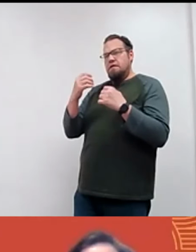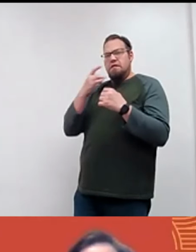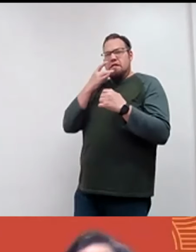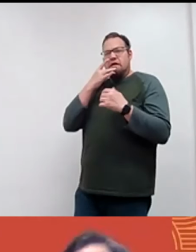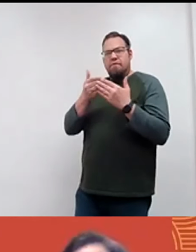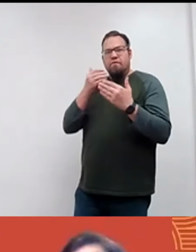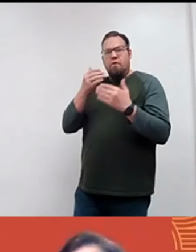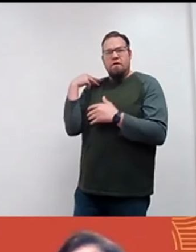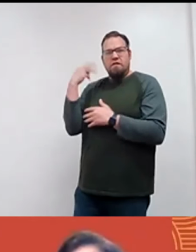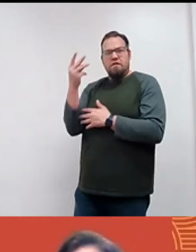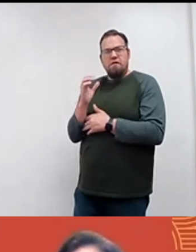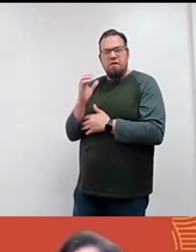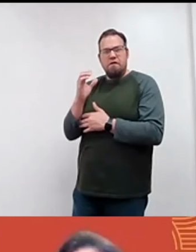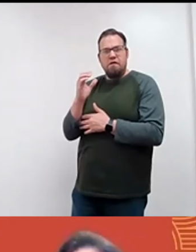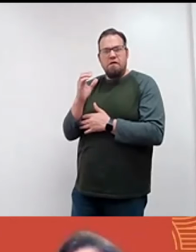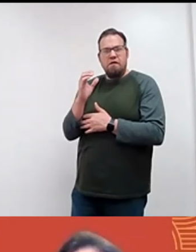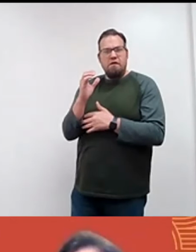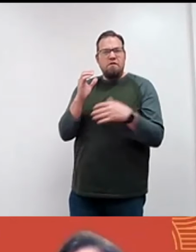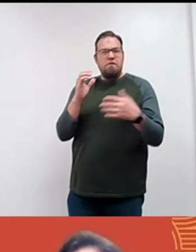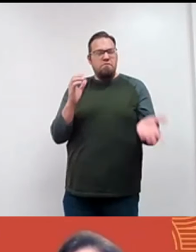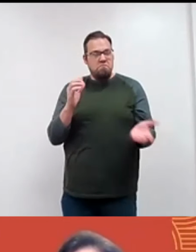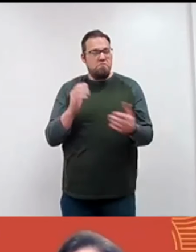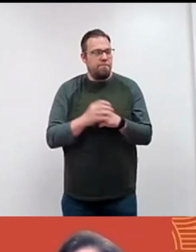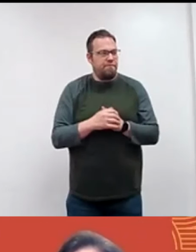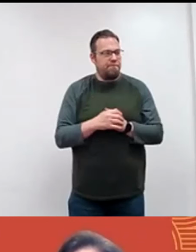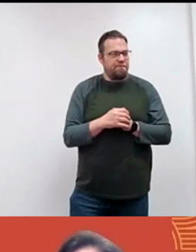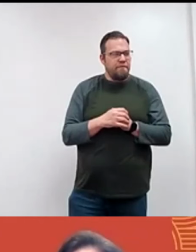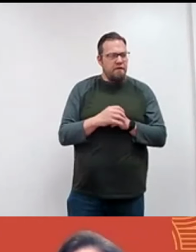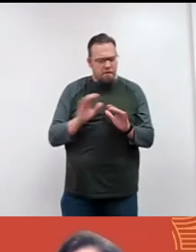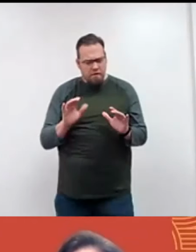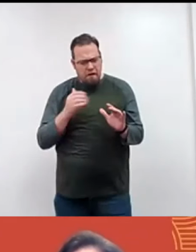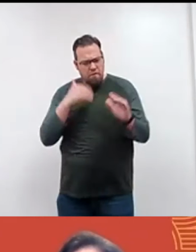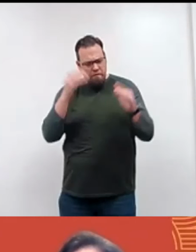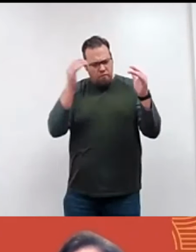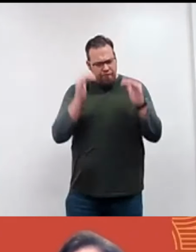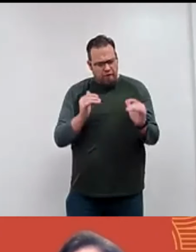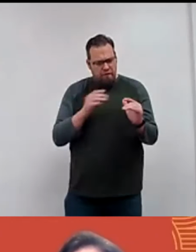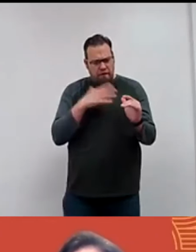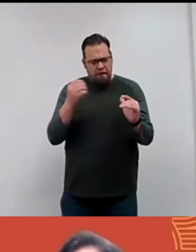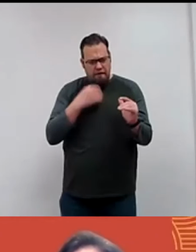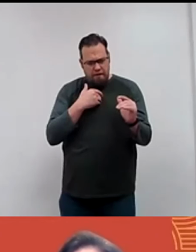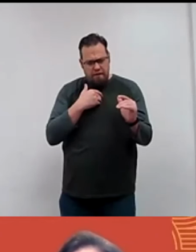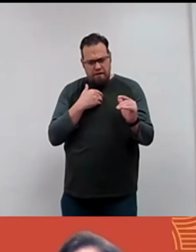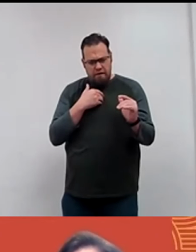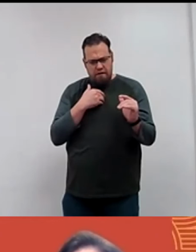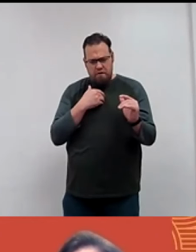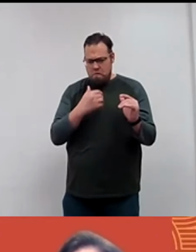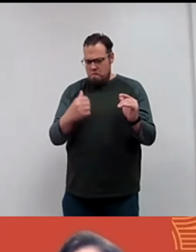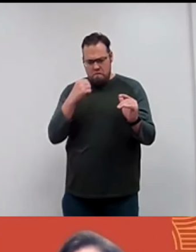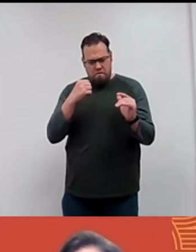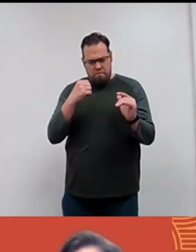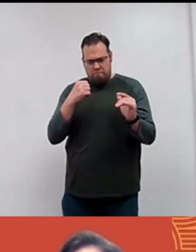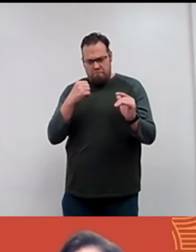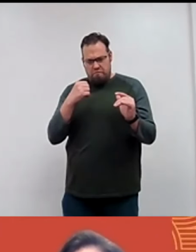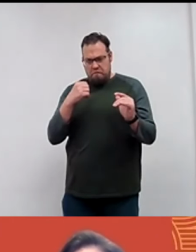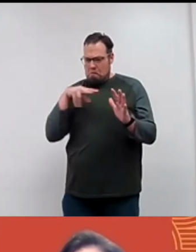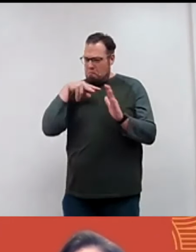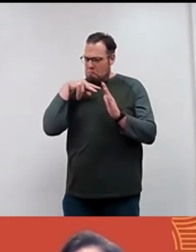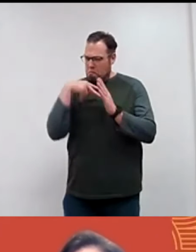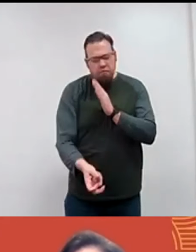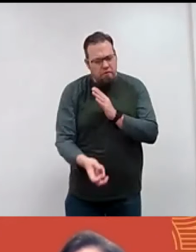إلى القصر قصر إيلينيا وكان لديهم 26 جنديا أمريكيا أو 126 جنديا أمريكيا